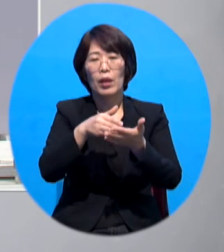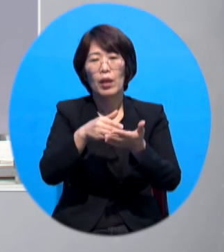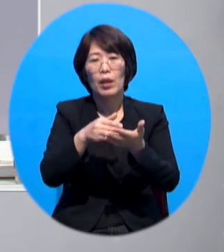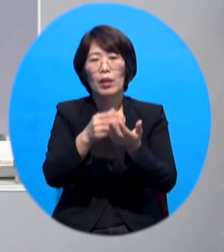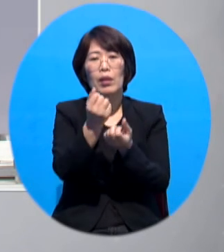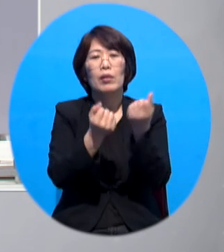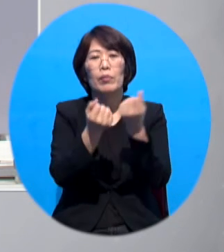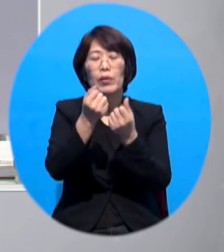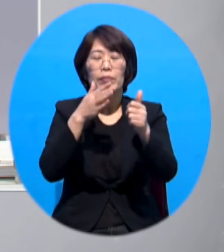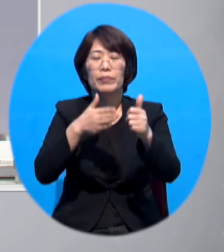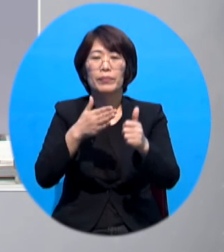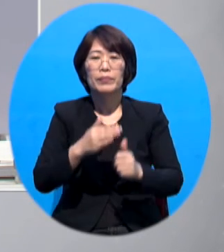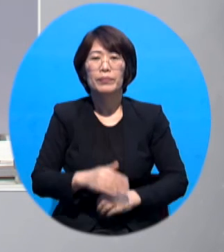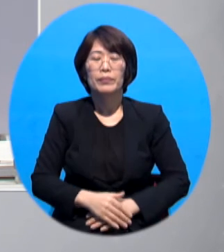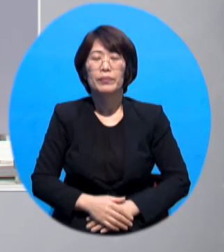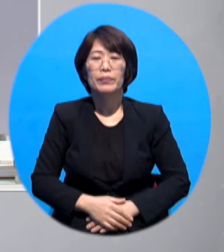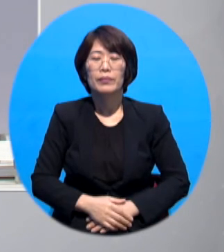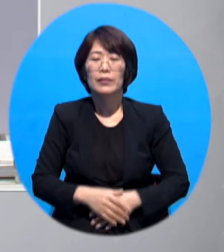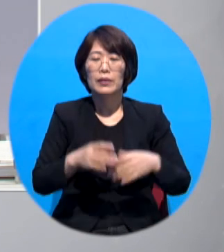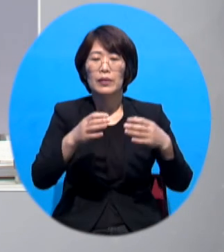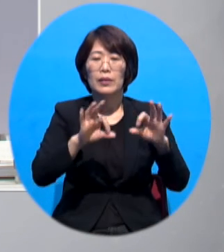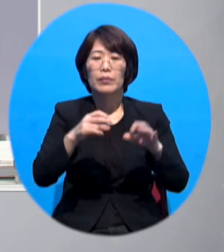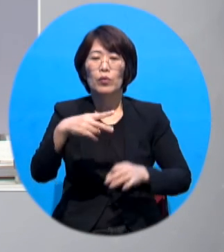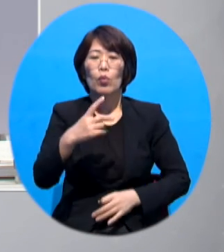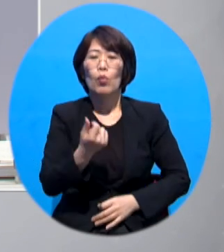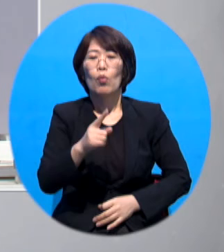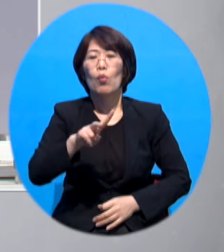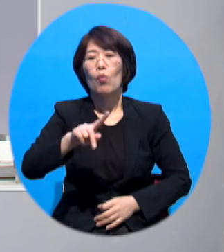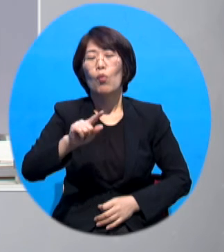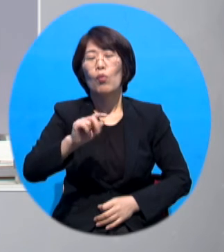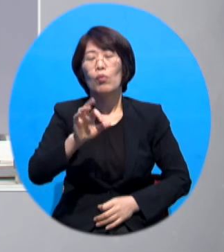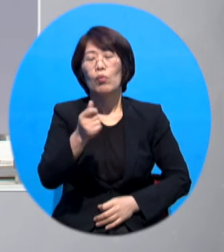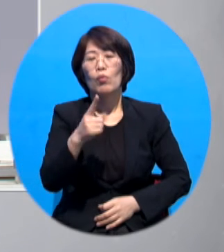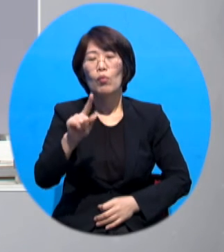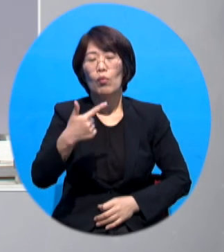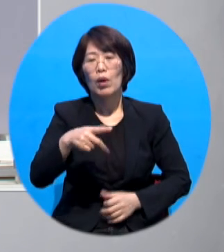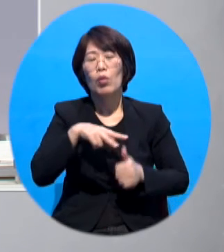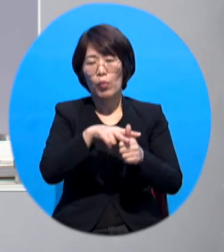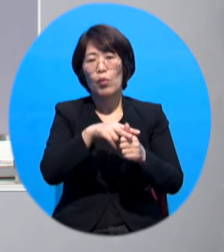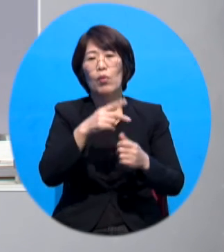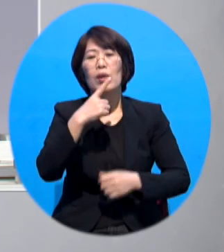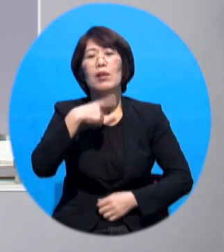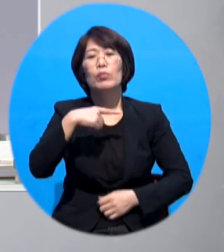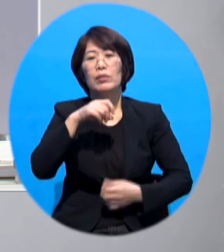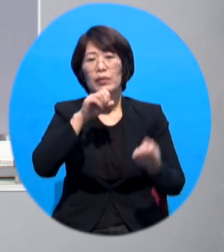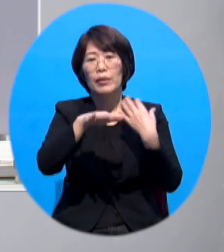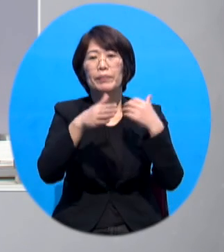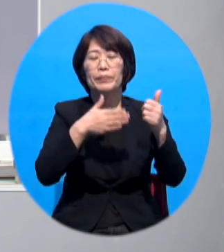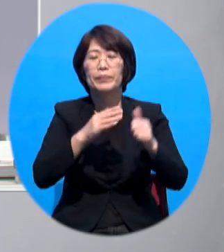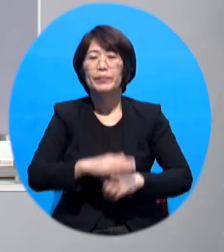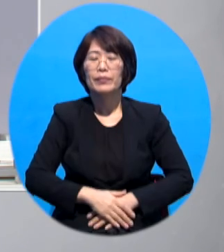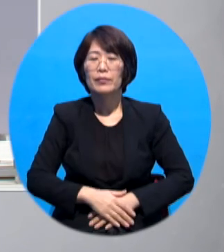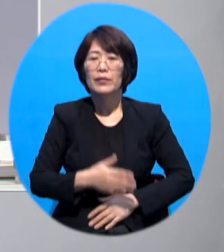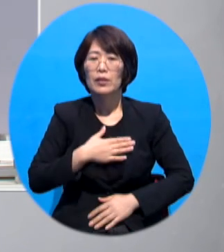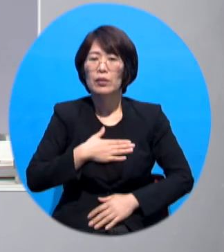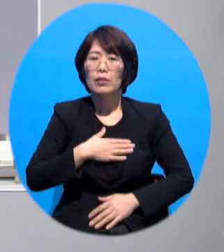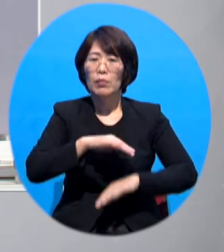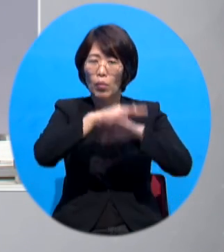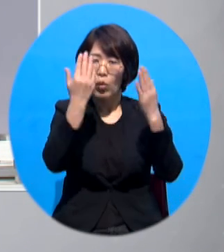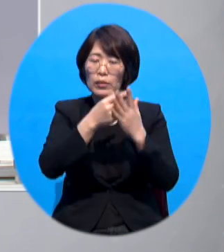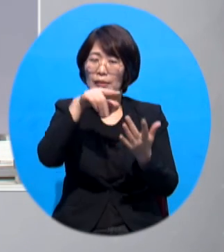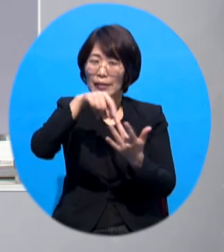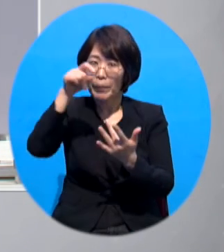주시기 바랍니다 4 김동완 후보 1분안에 답변해 주십시오 전어 모든 선발이 나